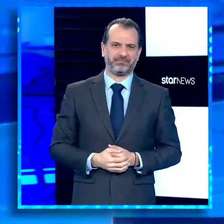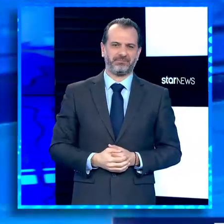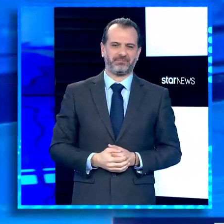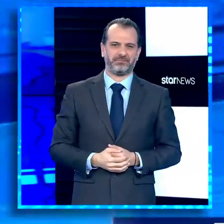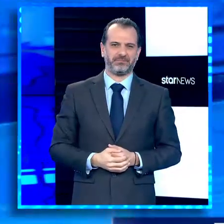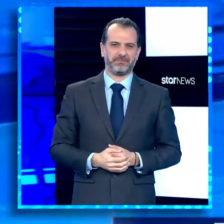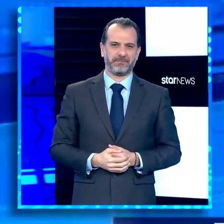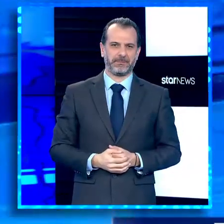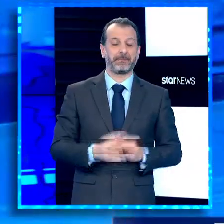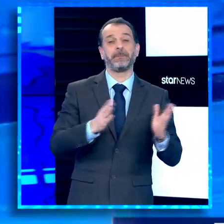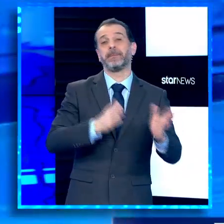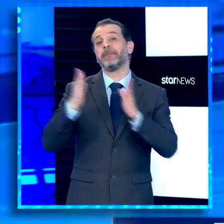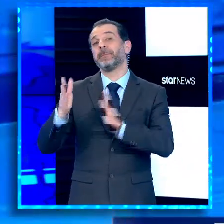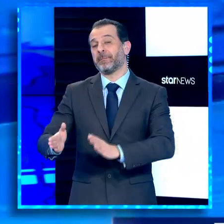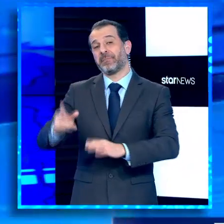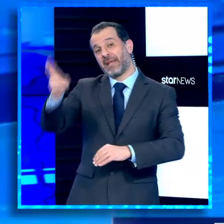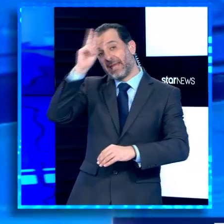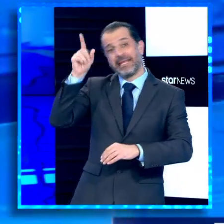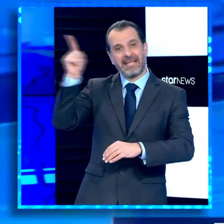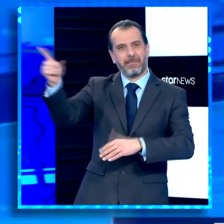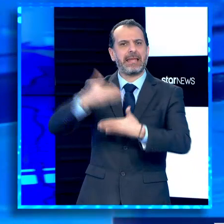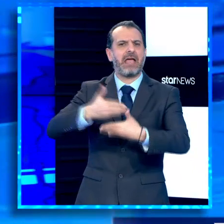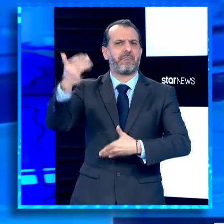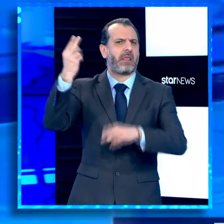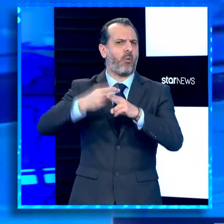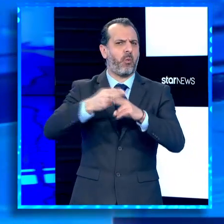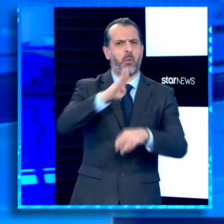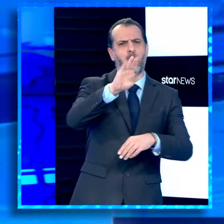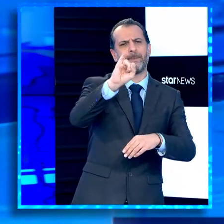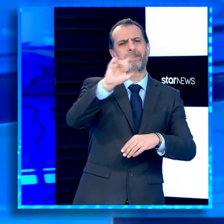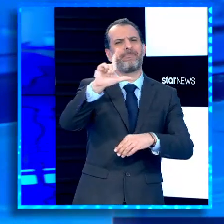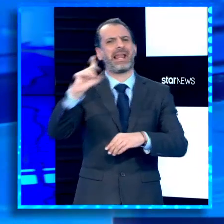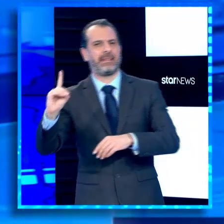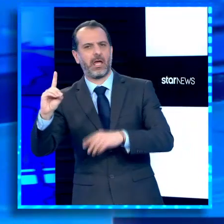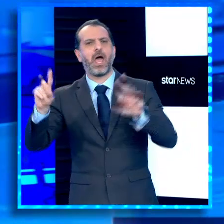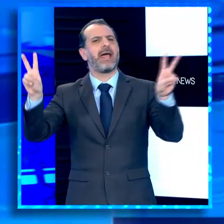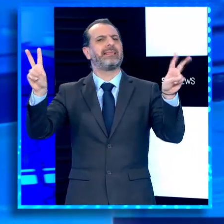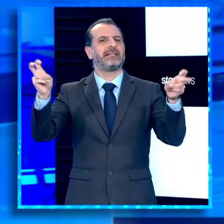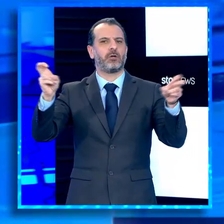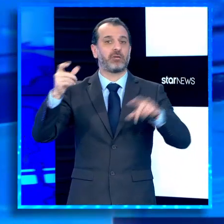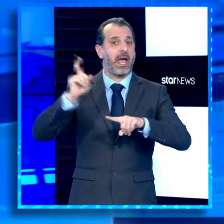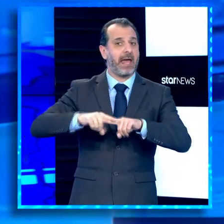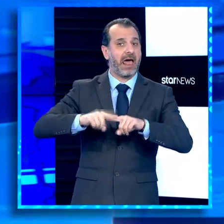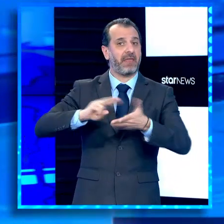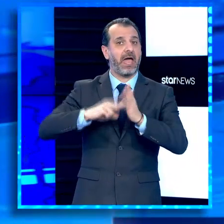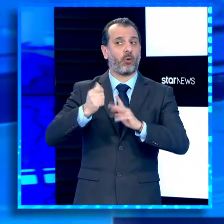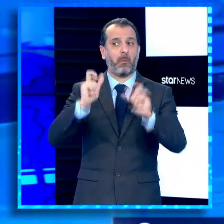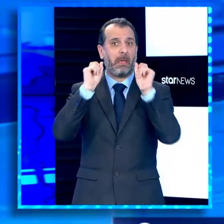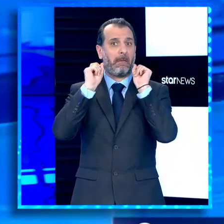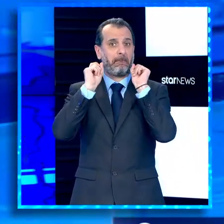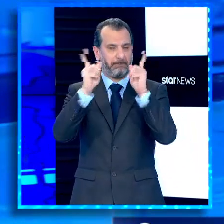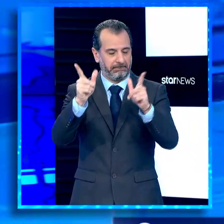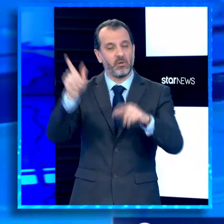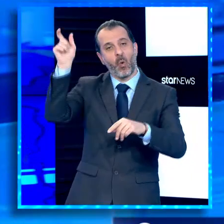Το ελληνικό γαλανόλευκο θαύμα είναι ένας από τους τίτλους της γερμανικής εφημερίδας Bild που φιλοξενεί και συνέντευξη του Κυριάκου